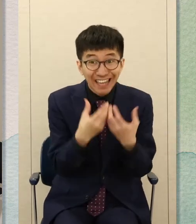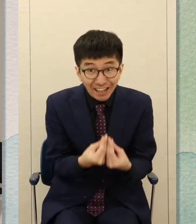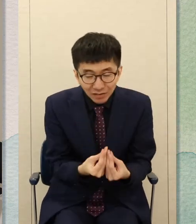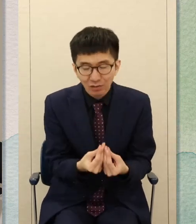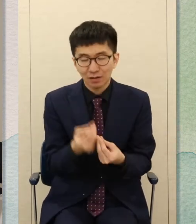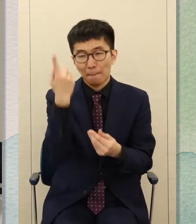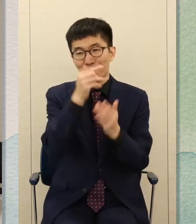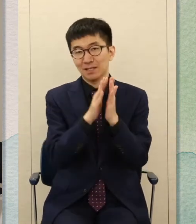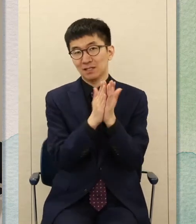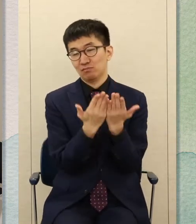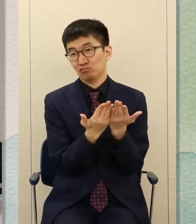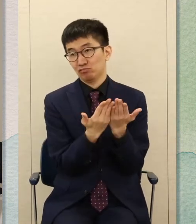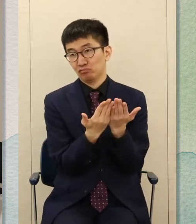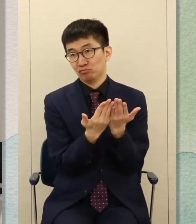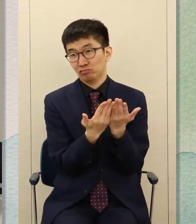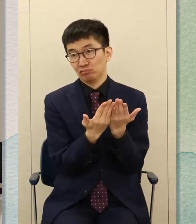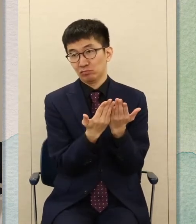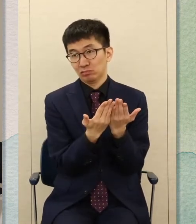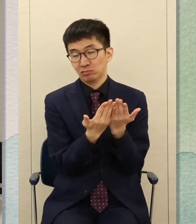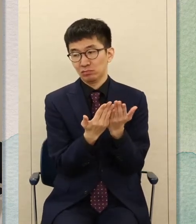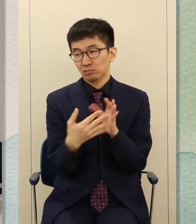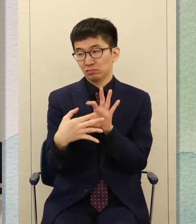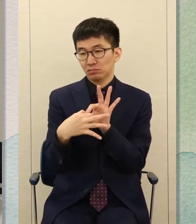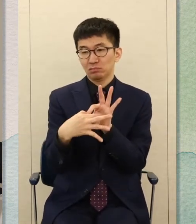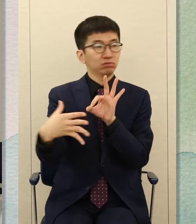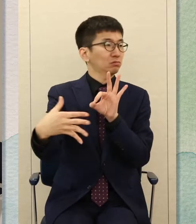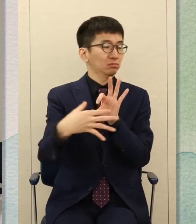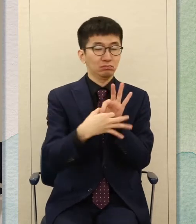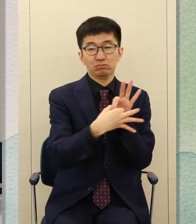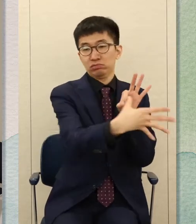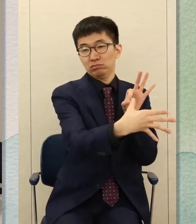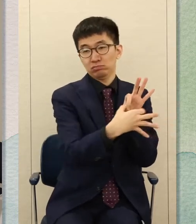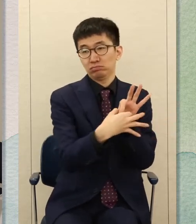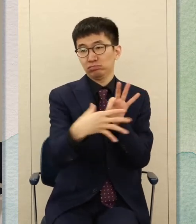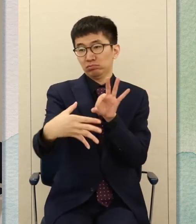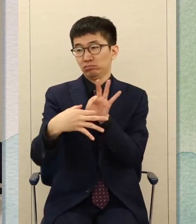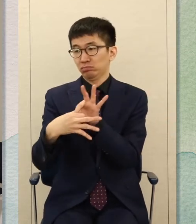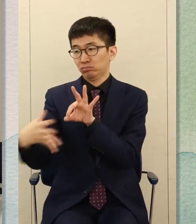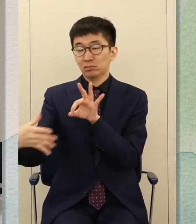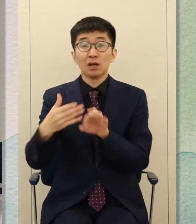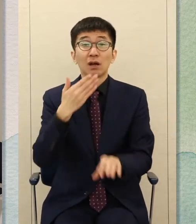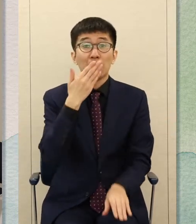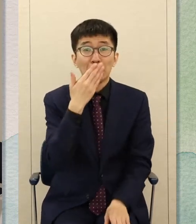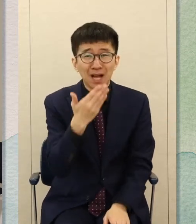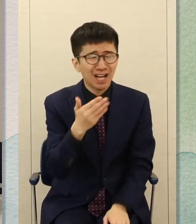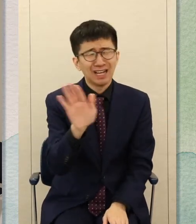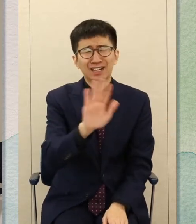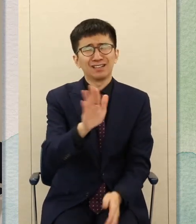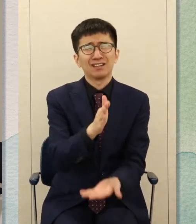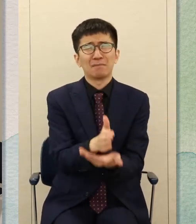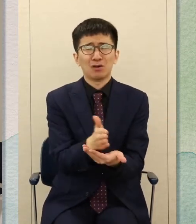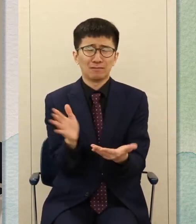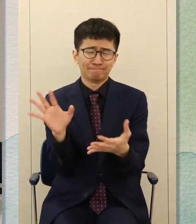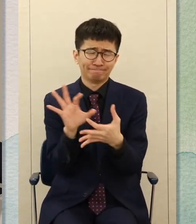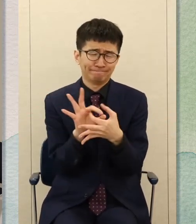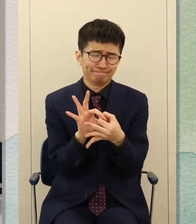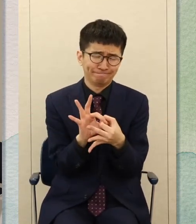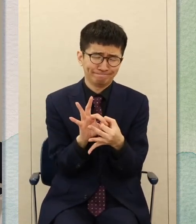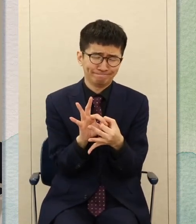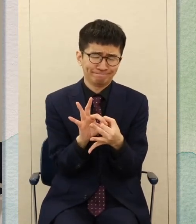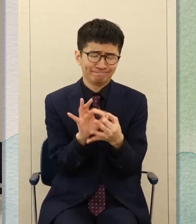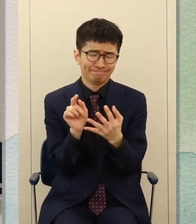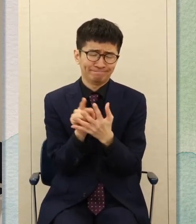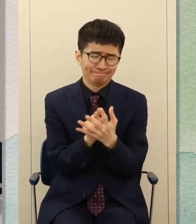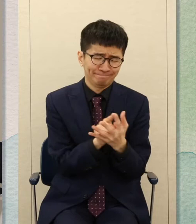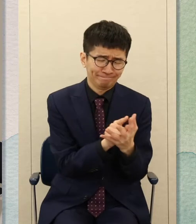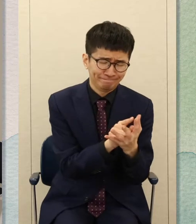어느 날 차단 그런 그걸로 끝이잖아요. 그러니까 그런 약한 연결이 아니고 강한 연결,